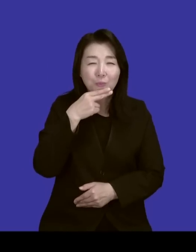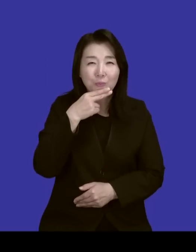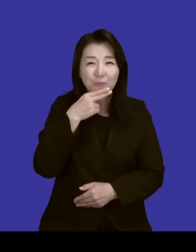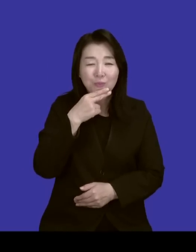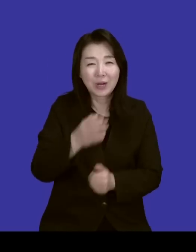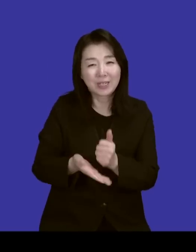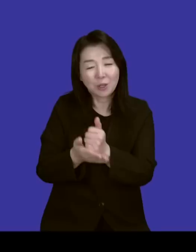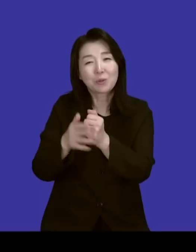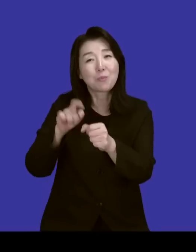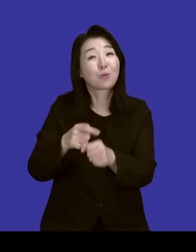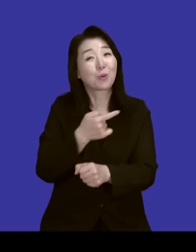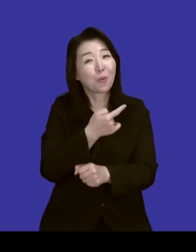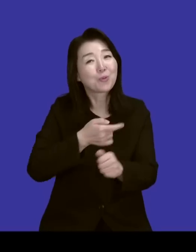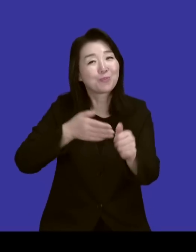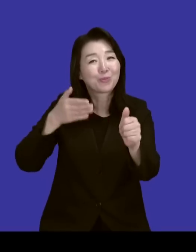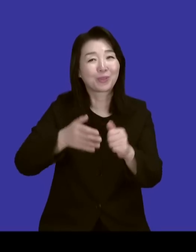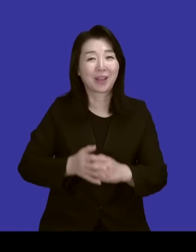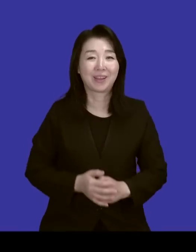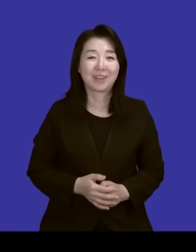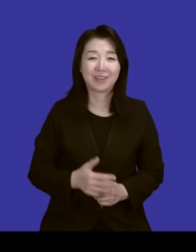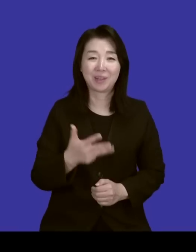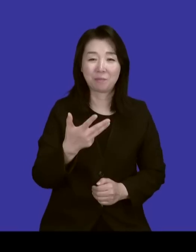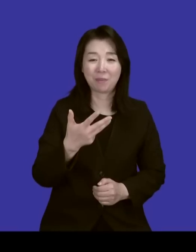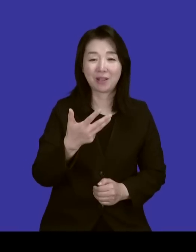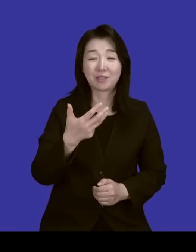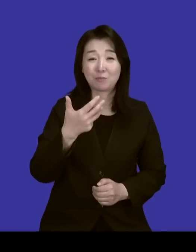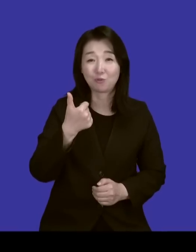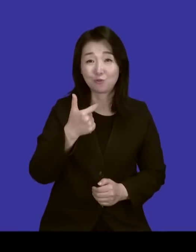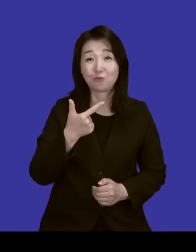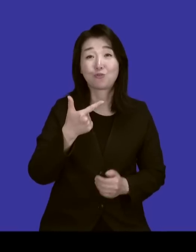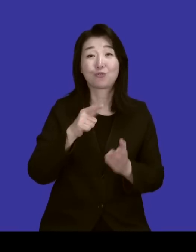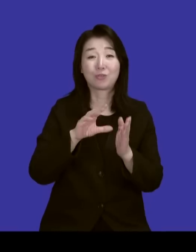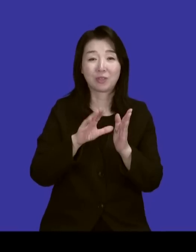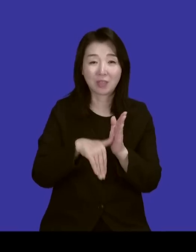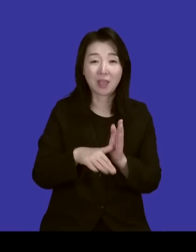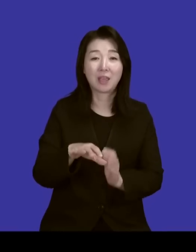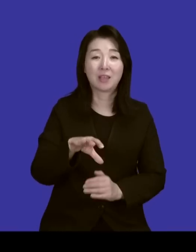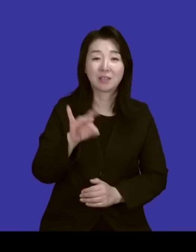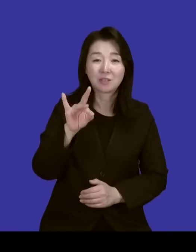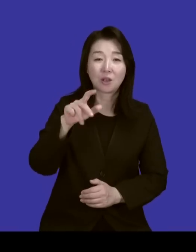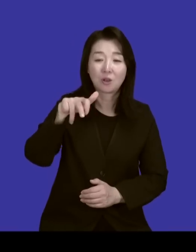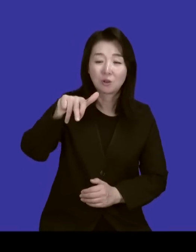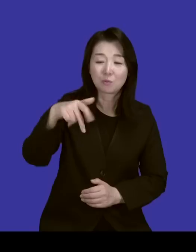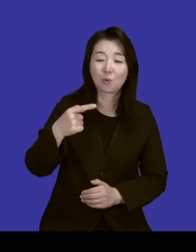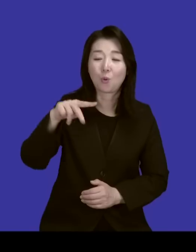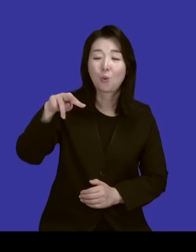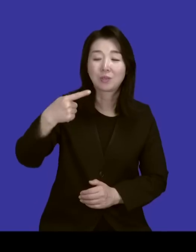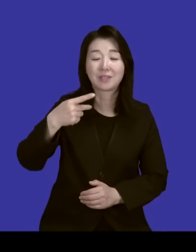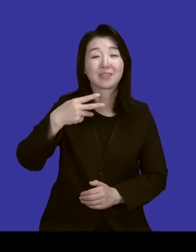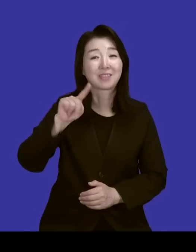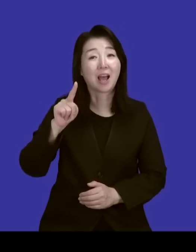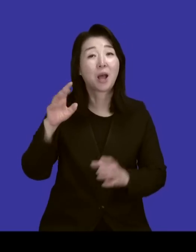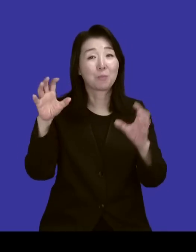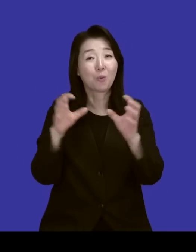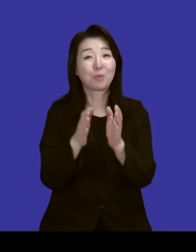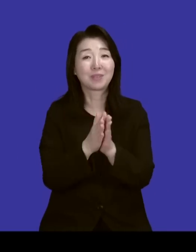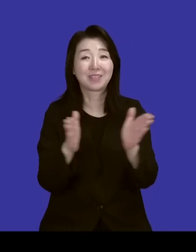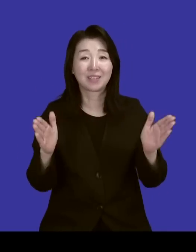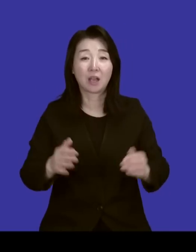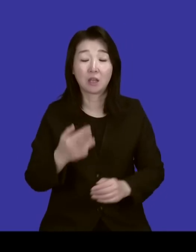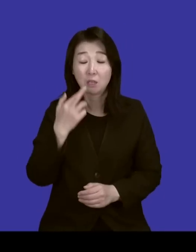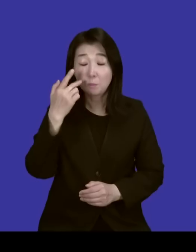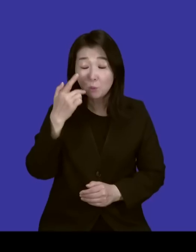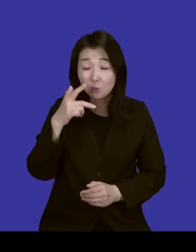오시라고. 예. 그래서 1986년에 아. 첫 번째 코스타 모임이 시작된 거예요. 그래서 근데 미국에서